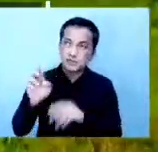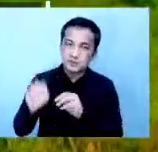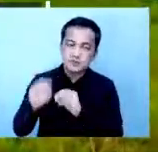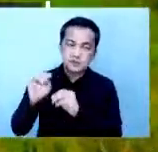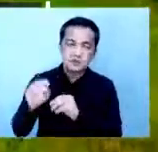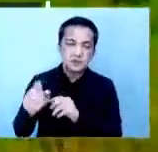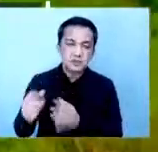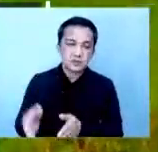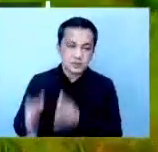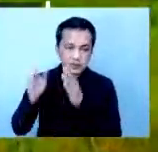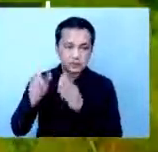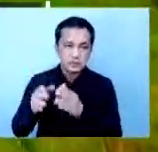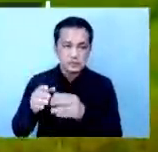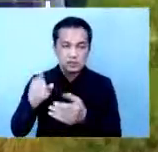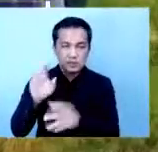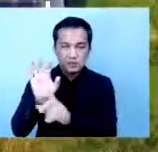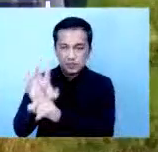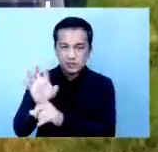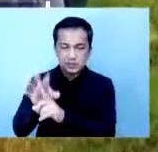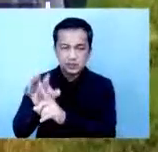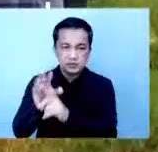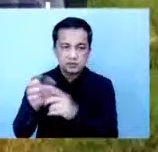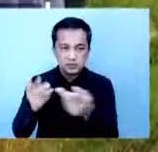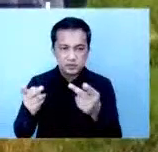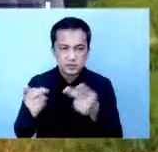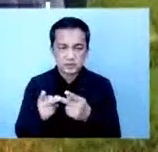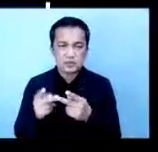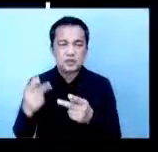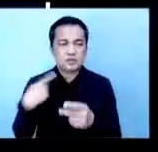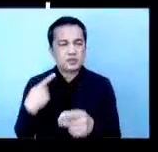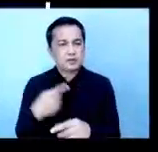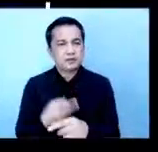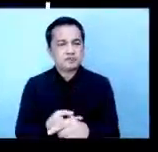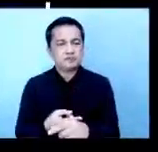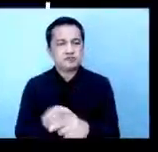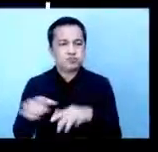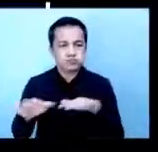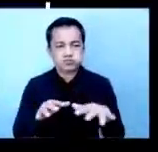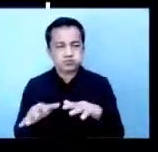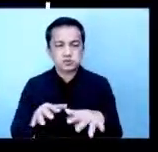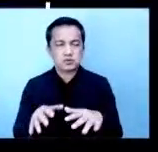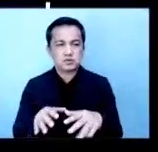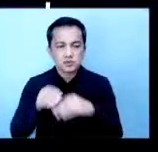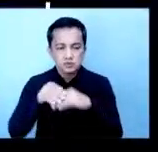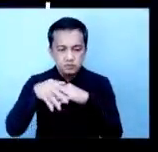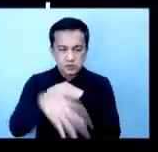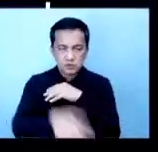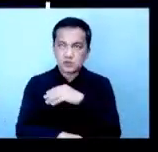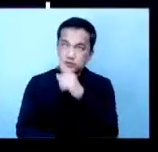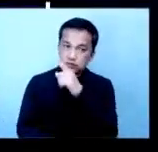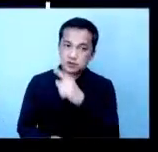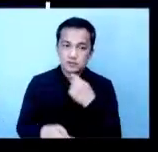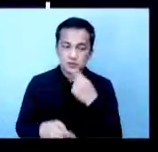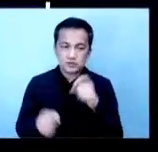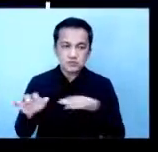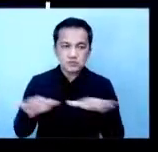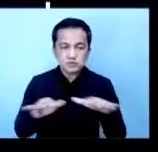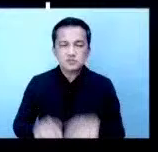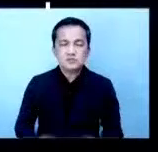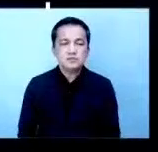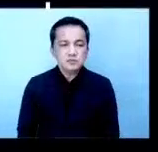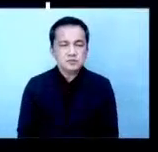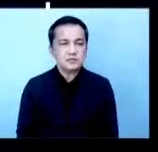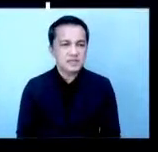na landmark sa Taiwan, hindi nakaligtas sa malakas na lindol. Nagka-landslide din dahil sa pagganig. Ito